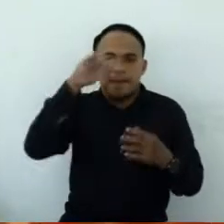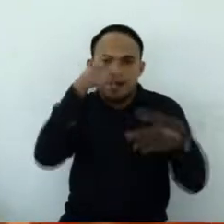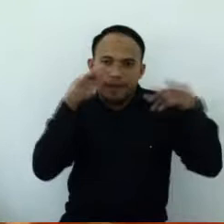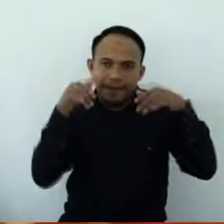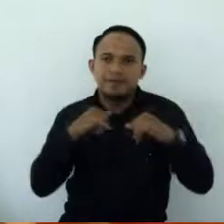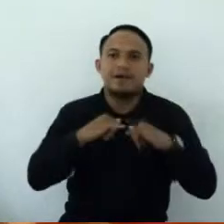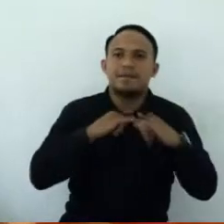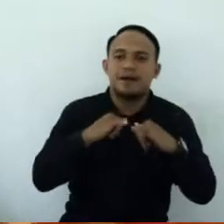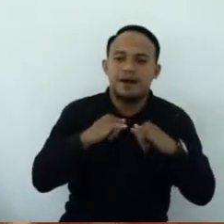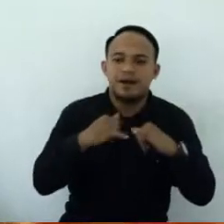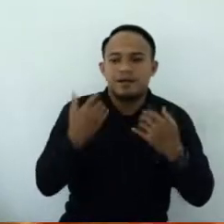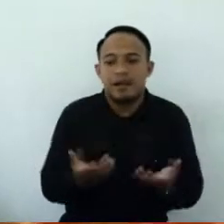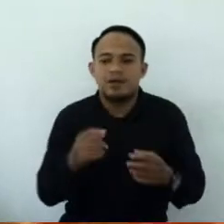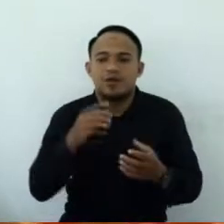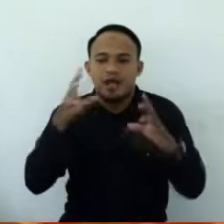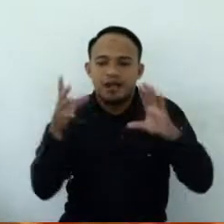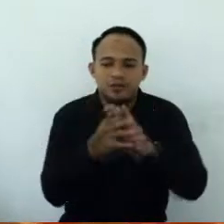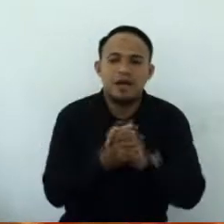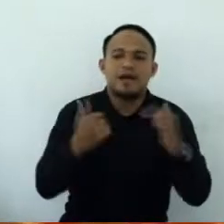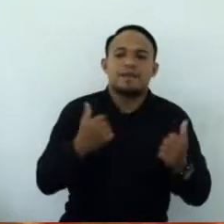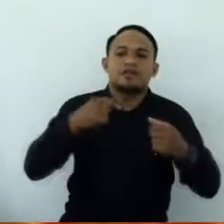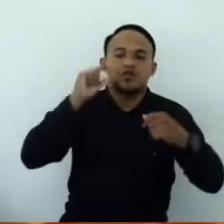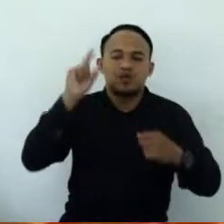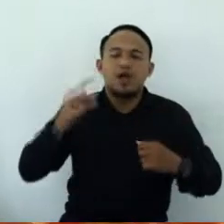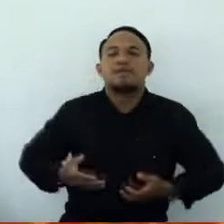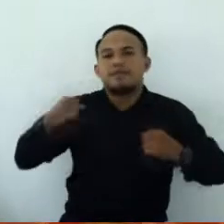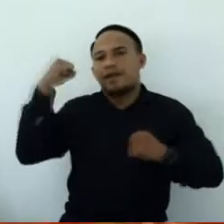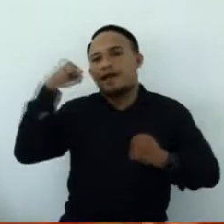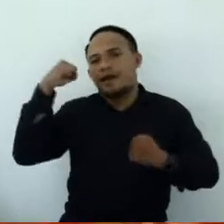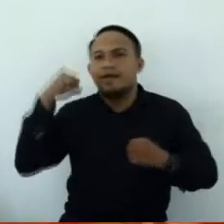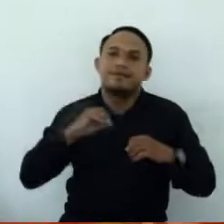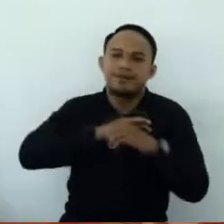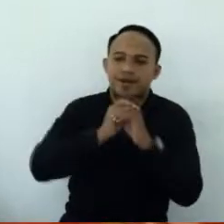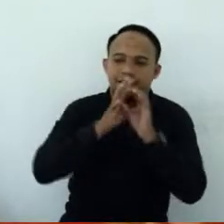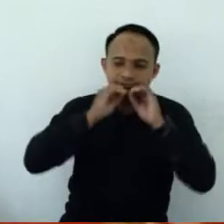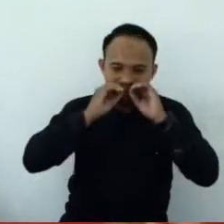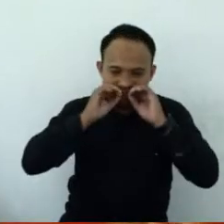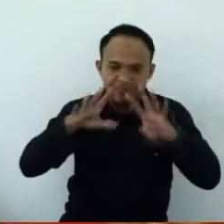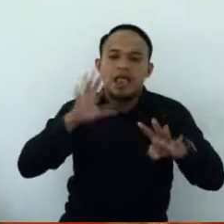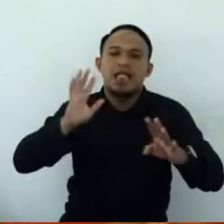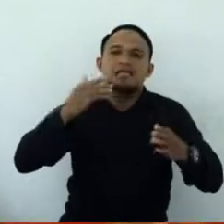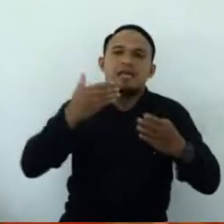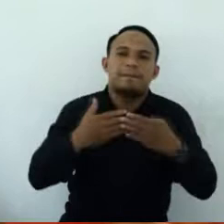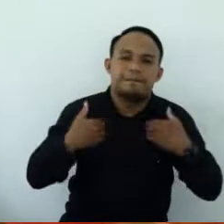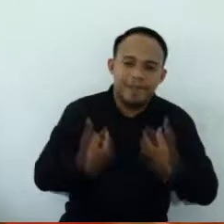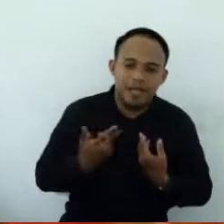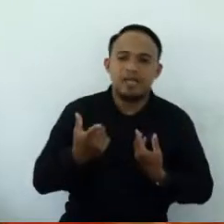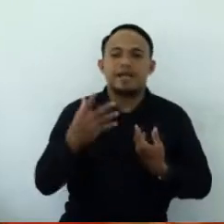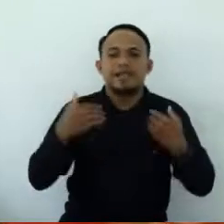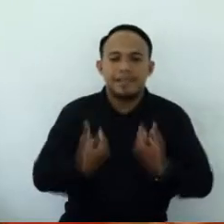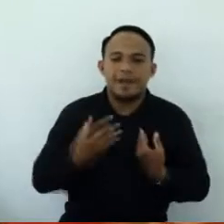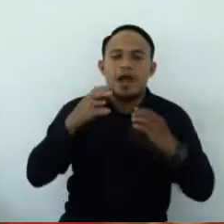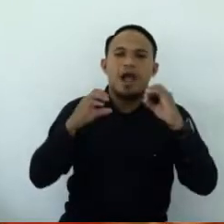tengah kami minta semua main sama